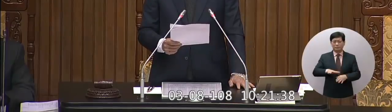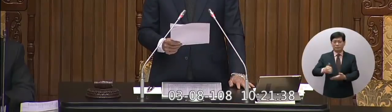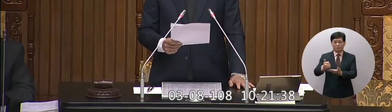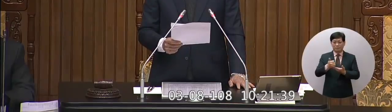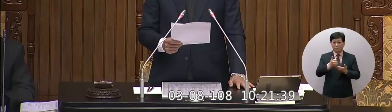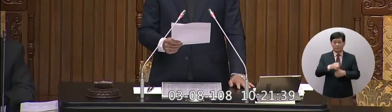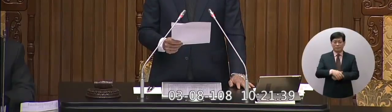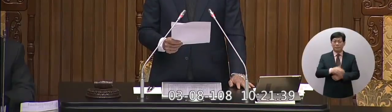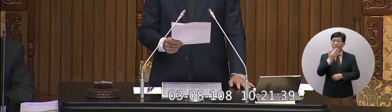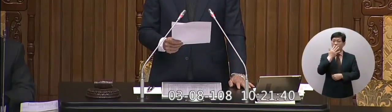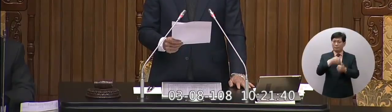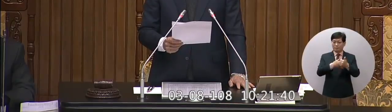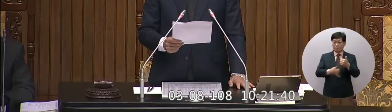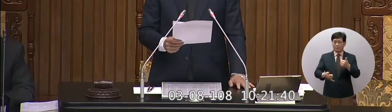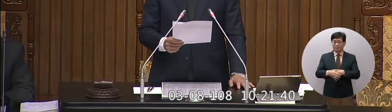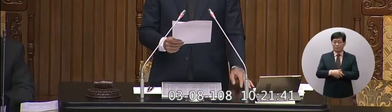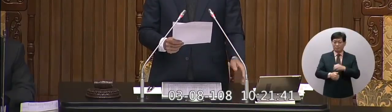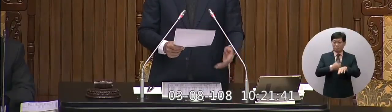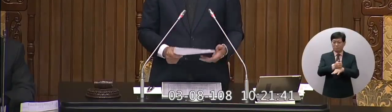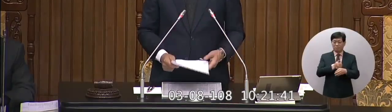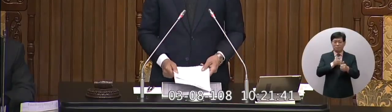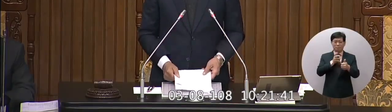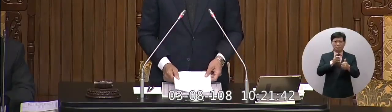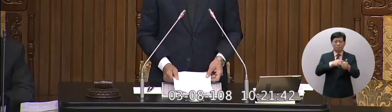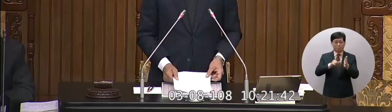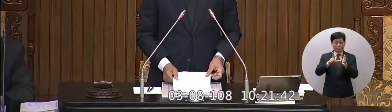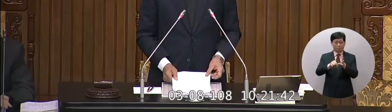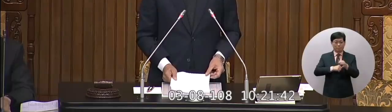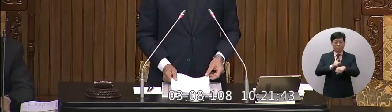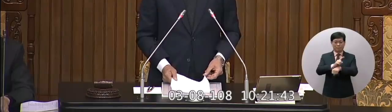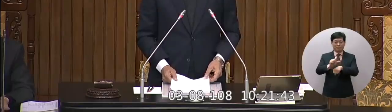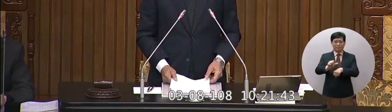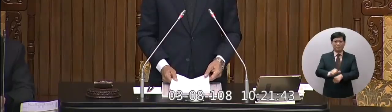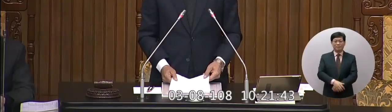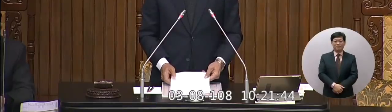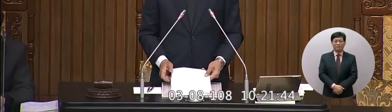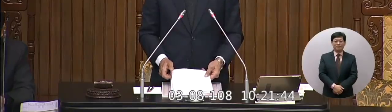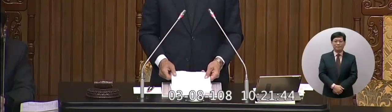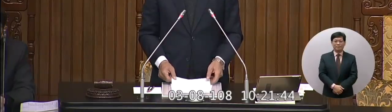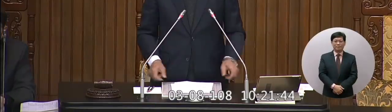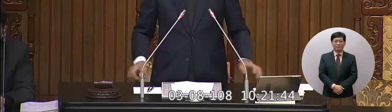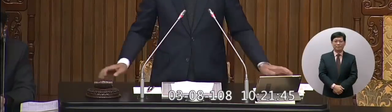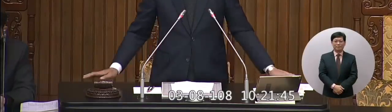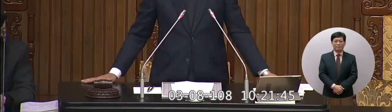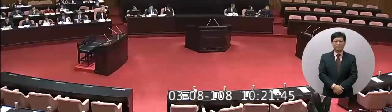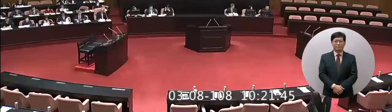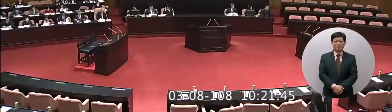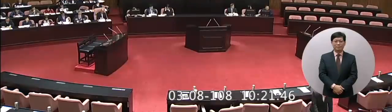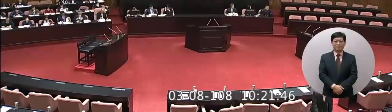请严委员宽恒质询，询答时间15分钟。